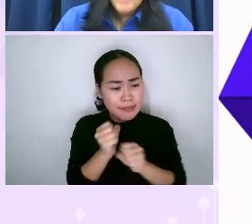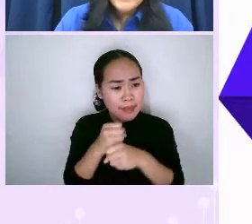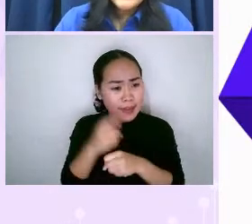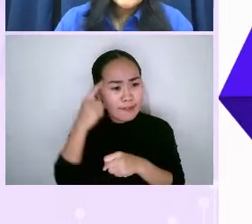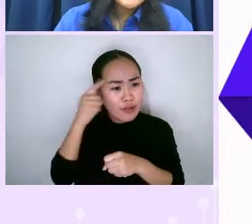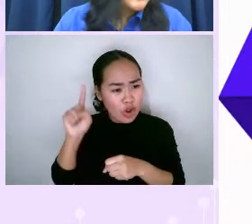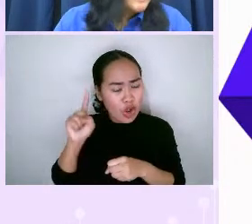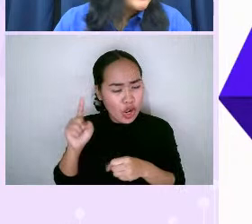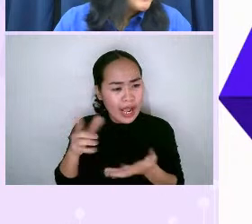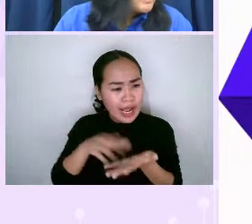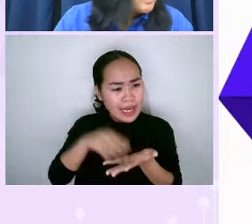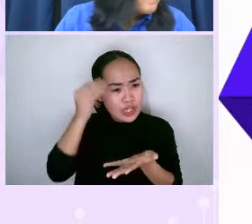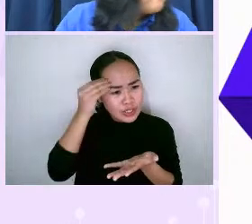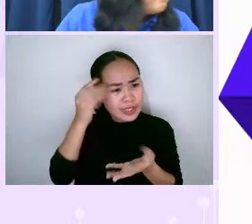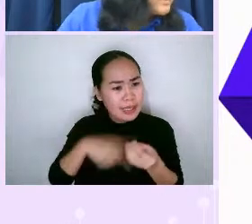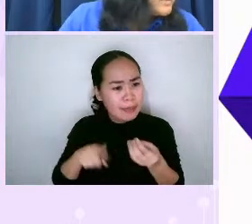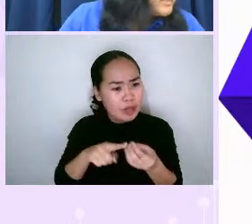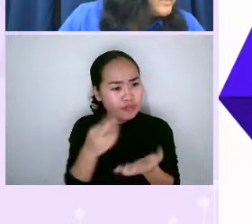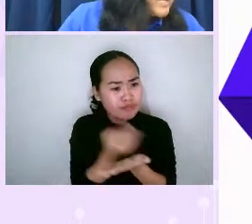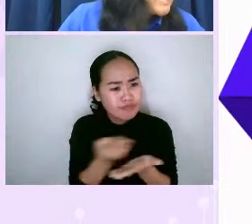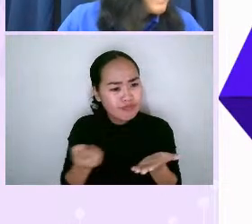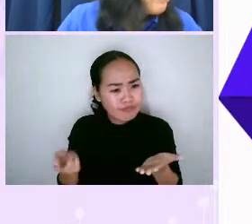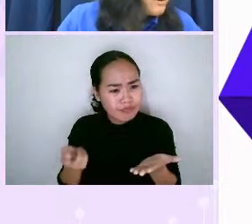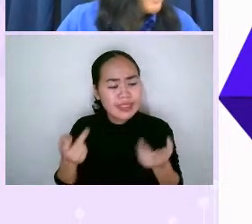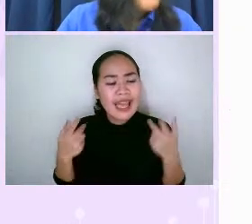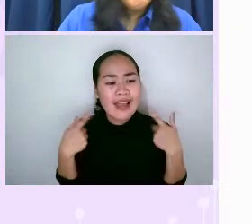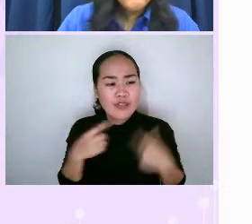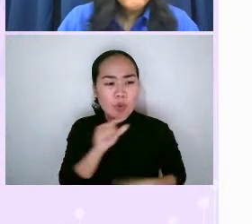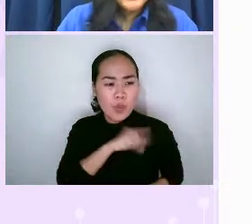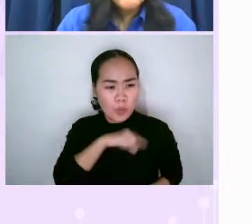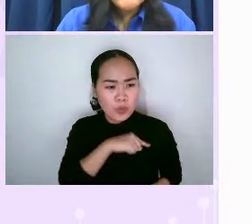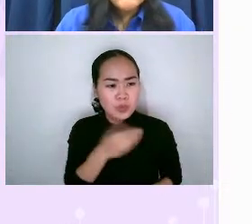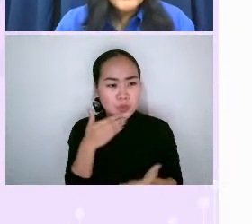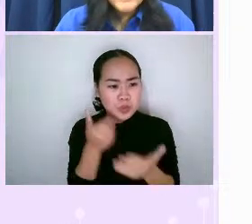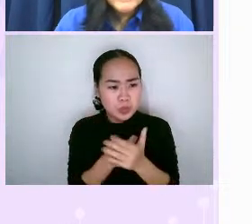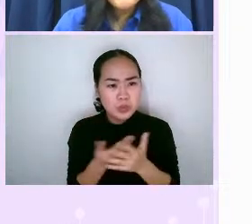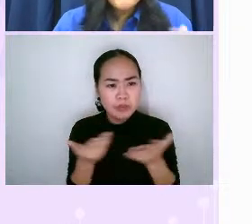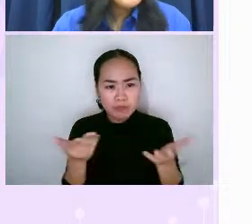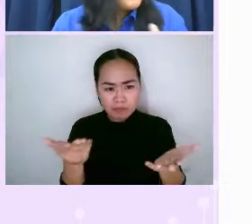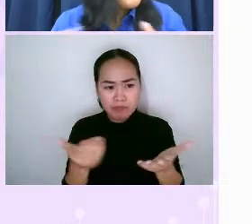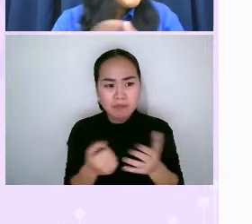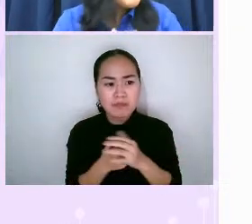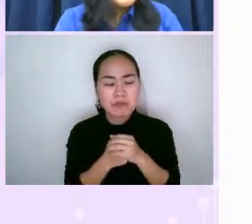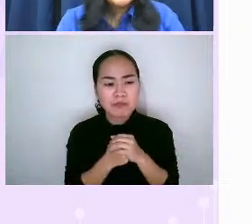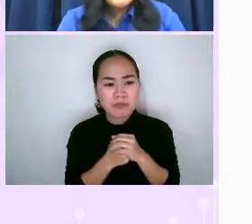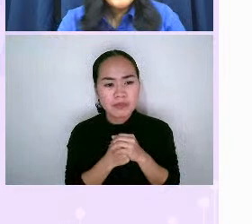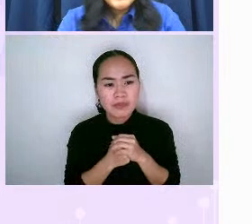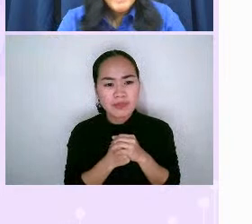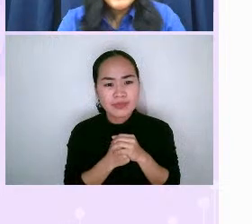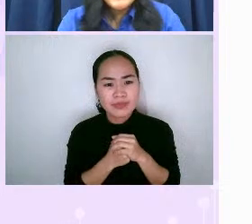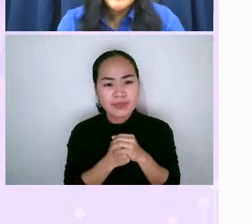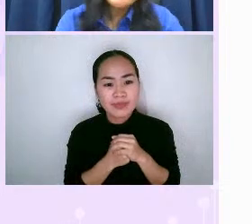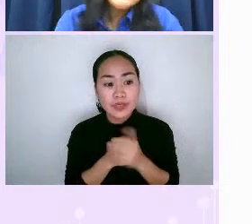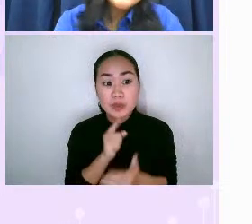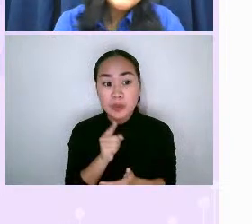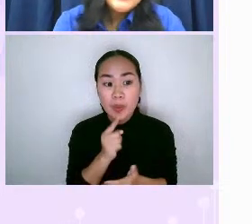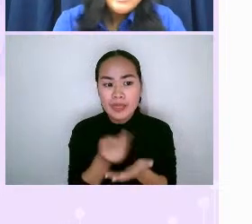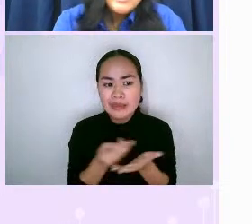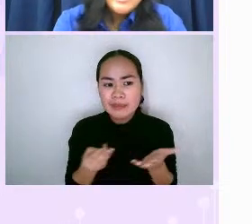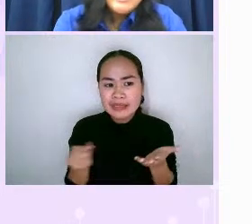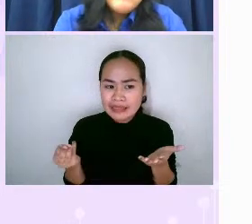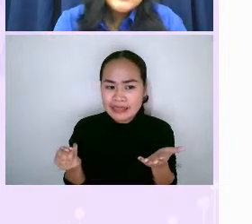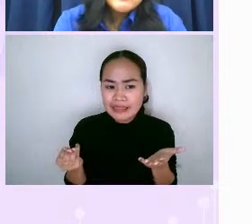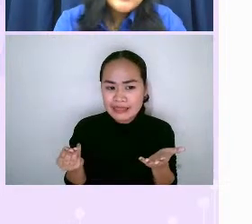nito na may quality assurance. Next slide po, ma'am. Kasi po yung mga materials po kasi natin ay